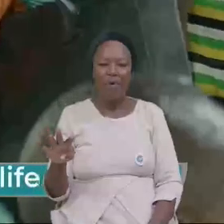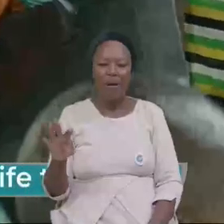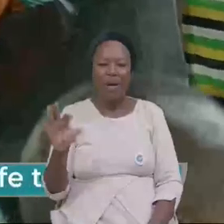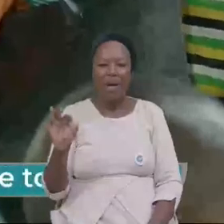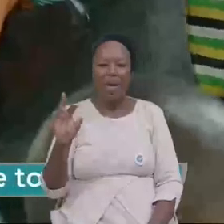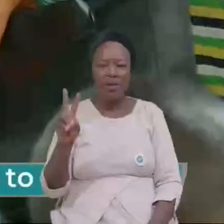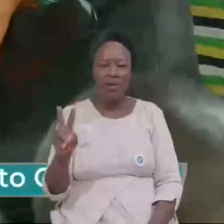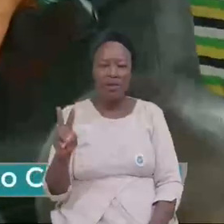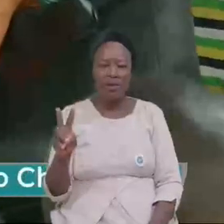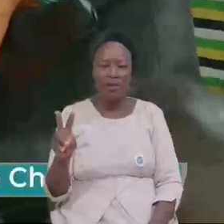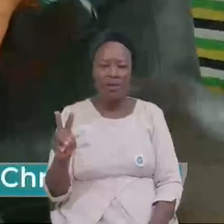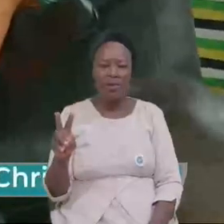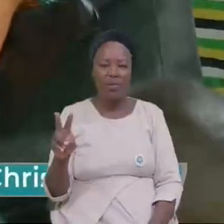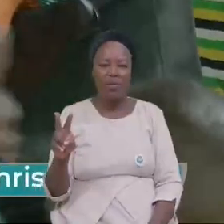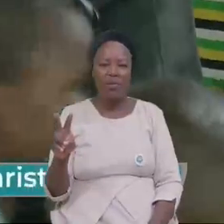+234 91 54 44 92 63.